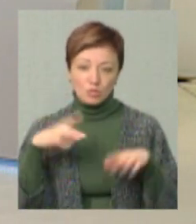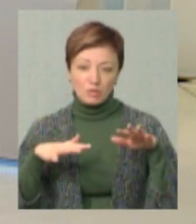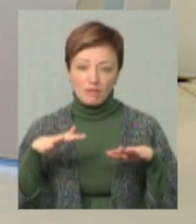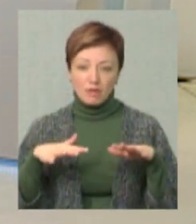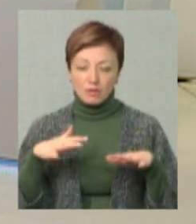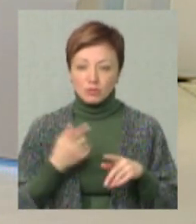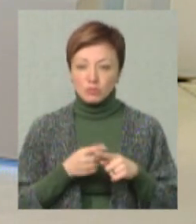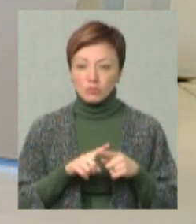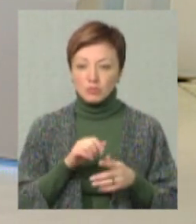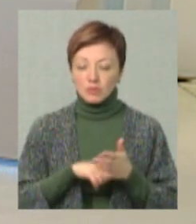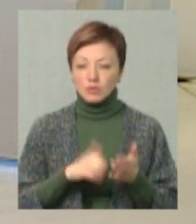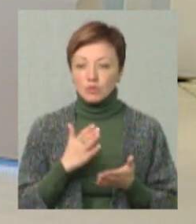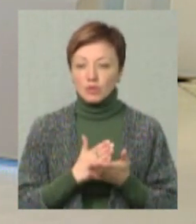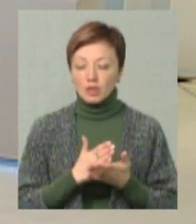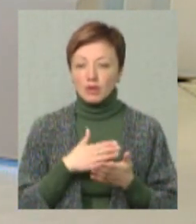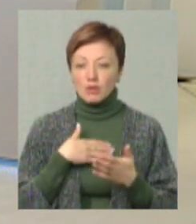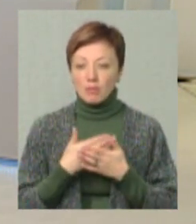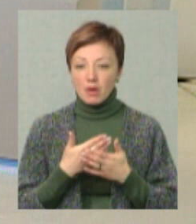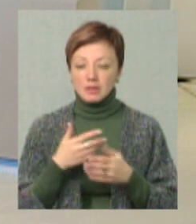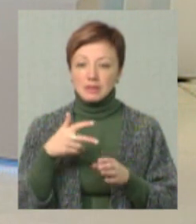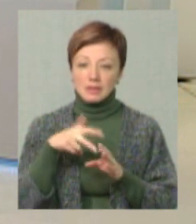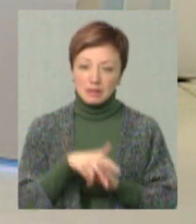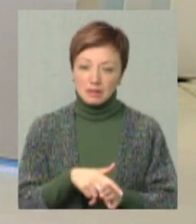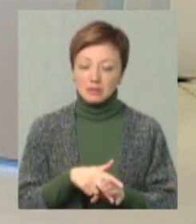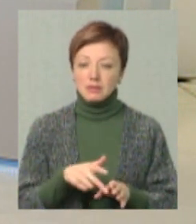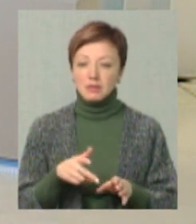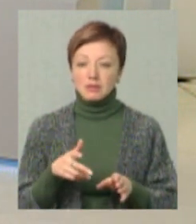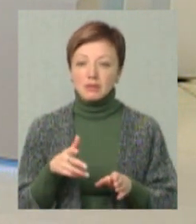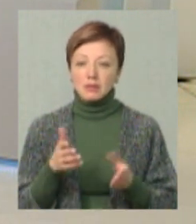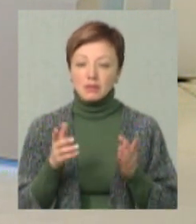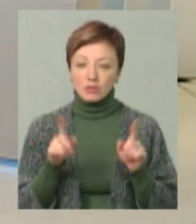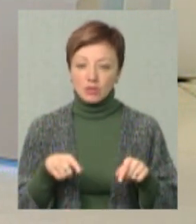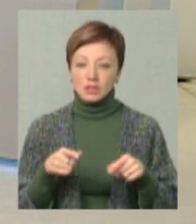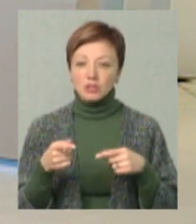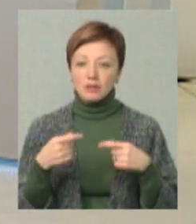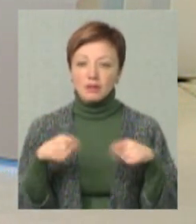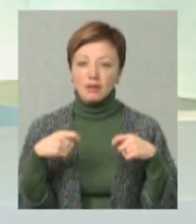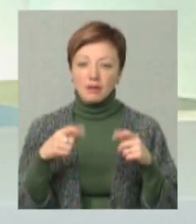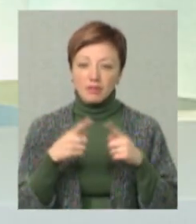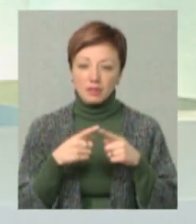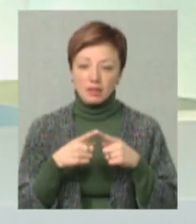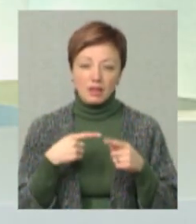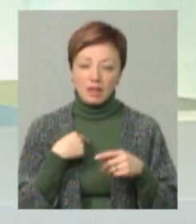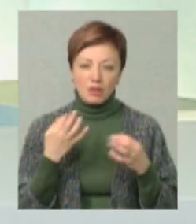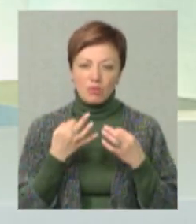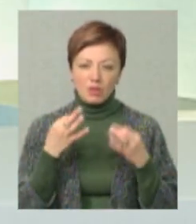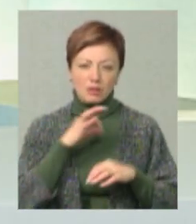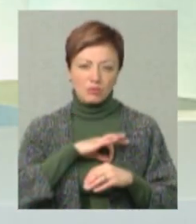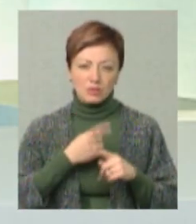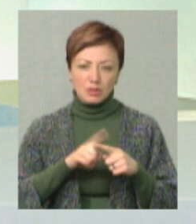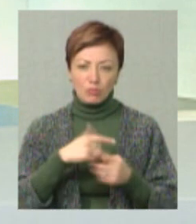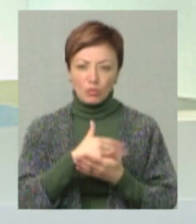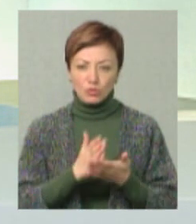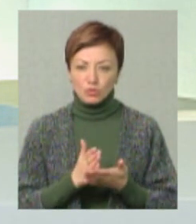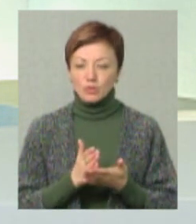цього приводу, тому є громадський тиск, громадський тих же ріелторів. Я насправді ніколи не користувався